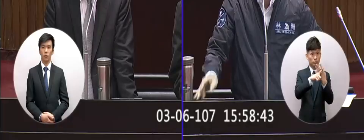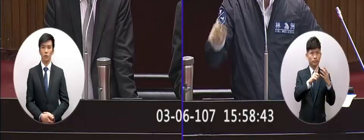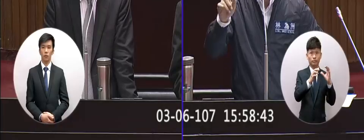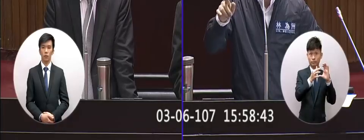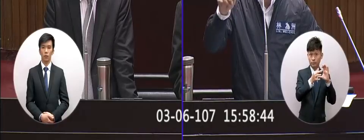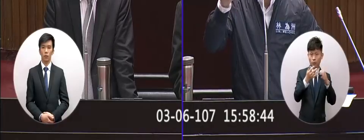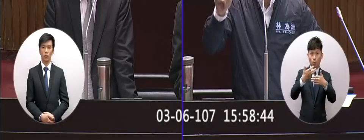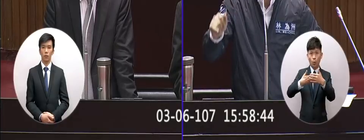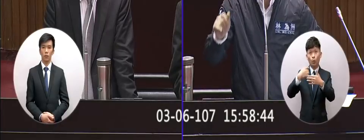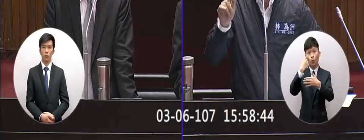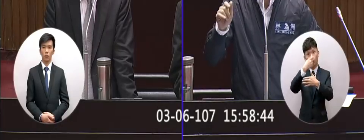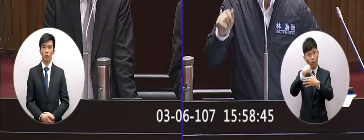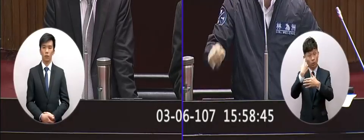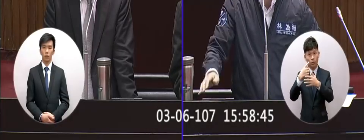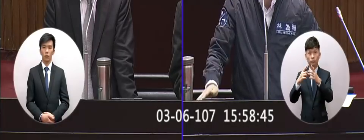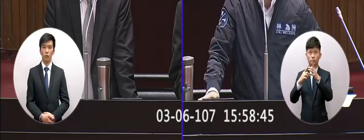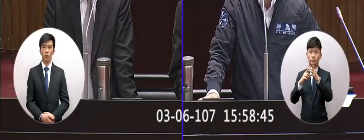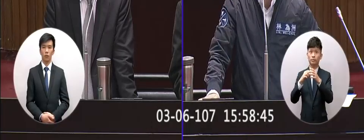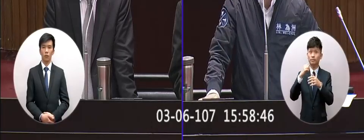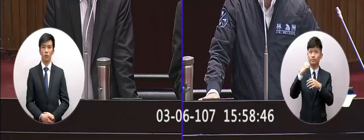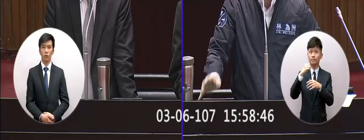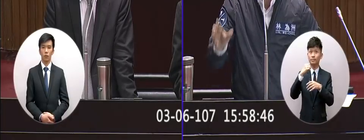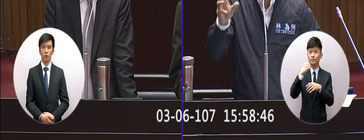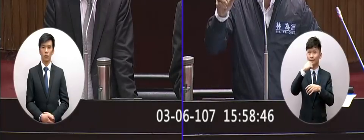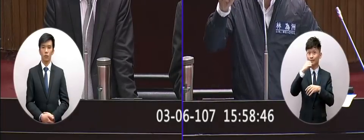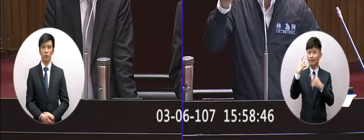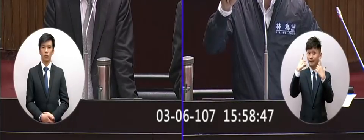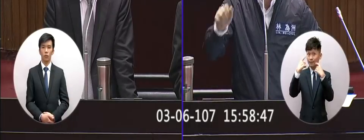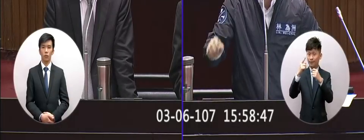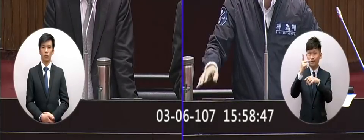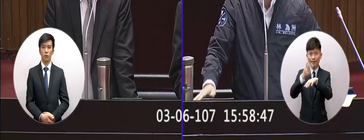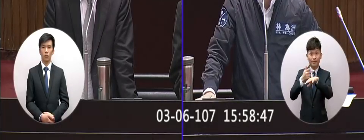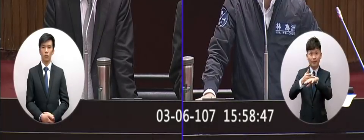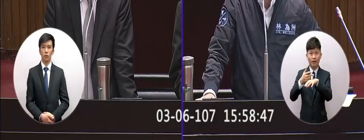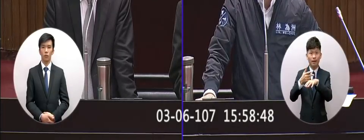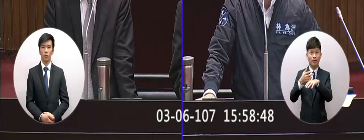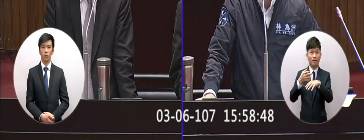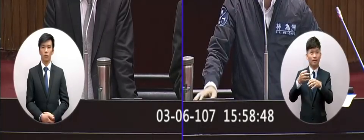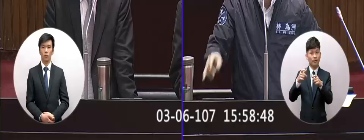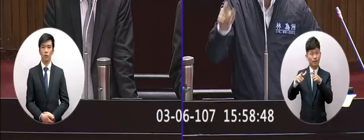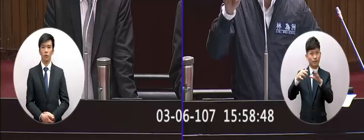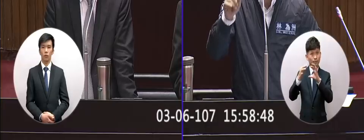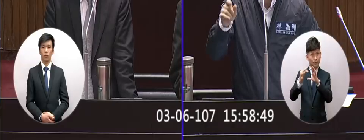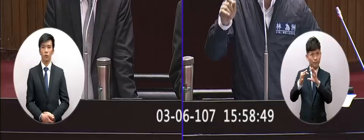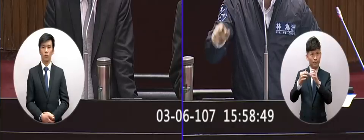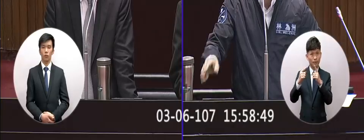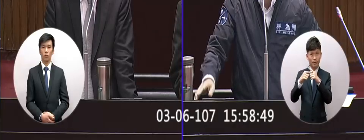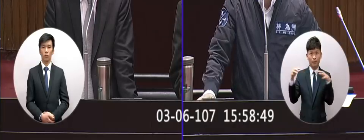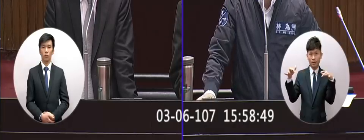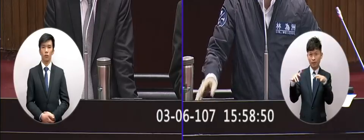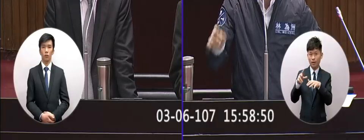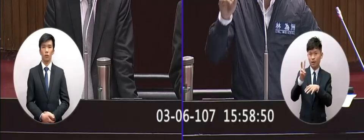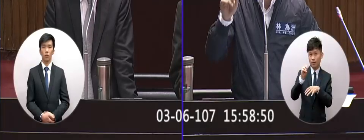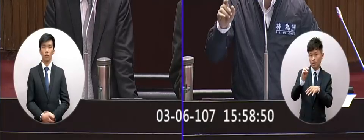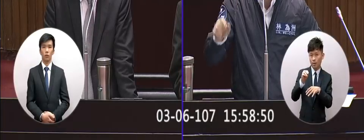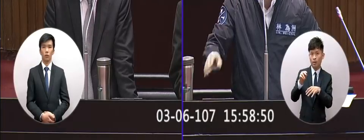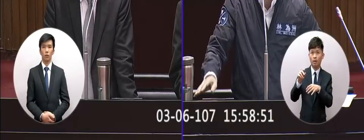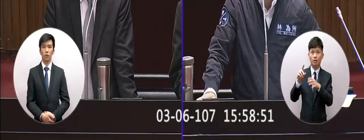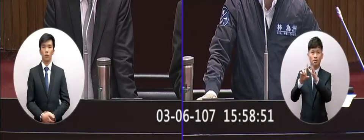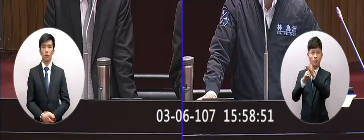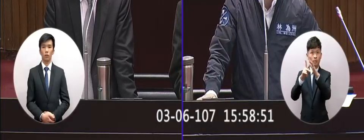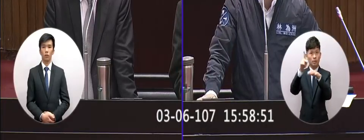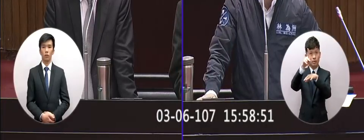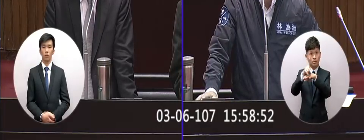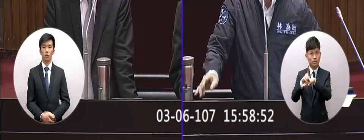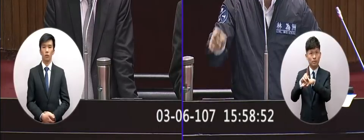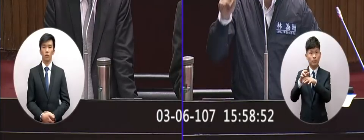业区，竹北有一个台园科技园区，现在也聚集了20,000多的就业人口，然后新竹科学园区大概有150,000